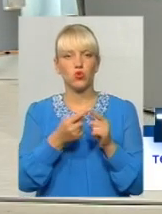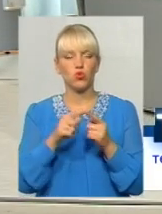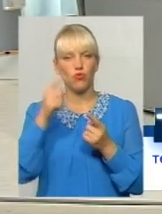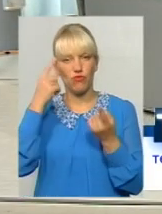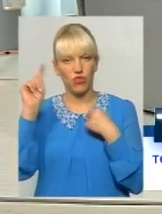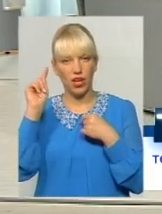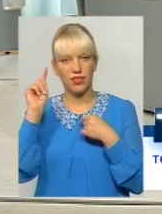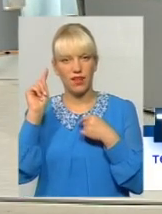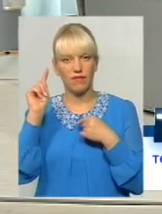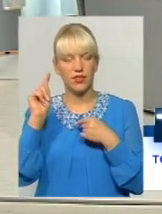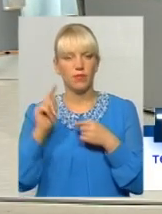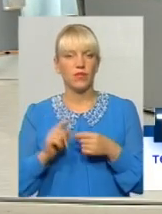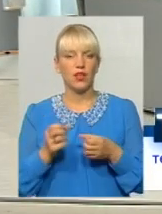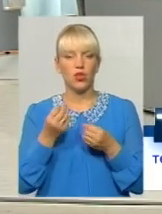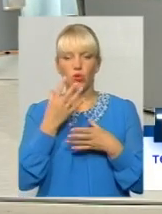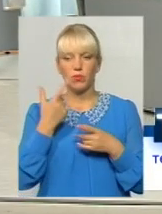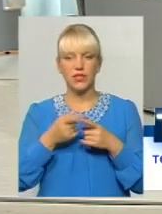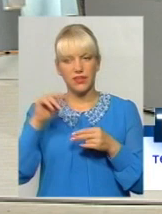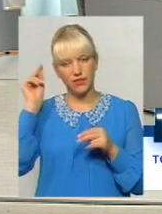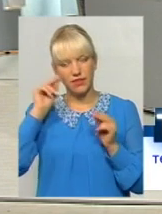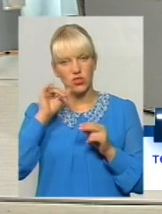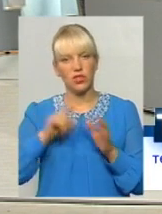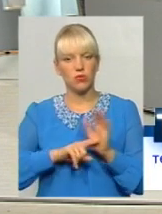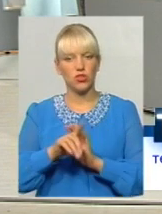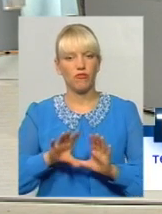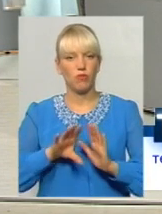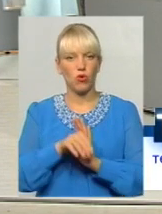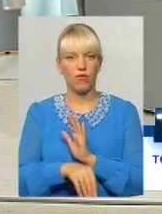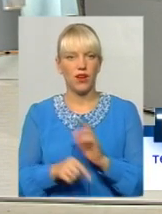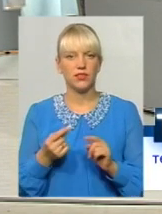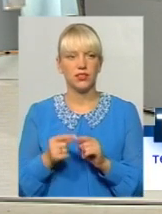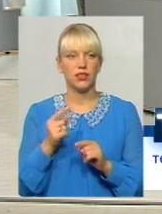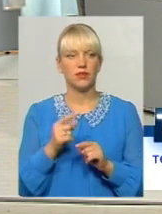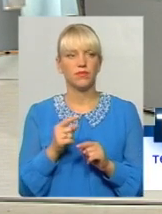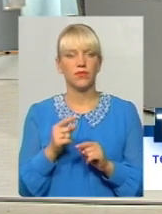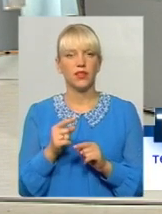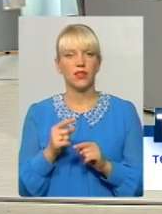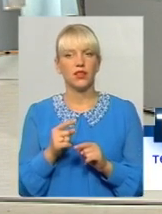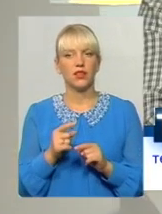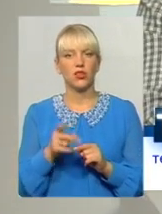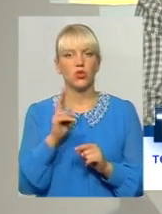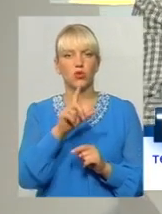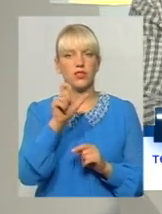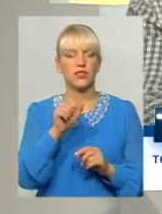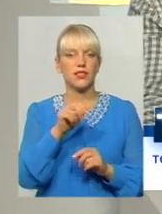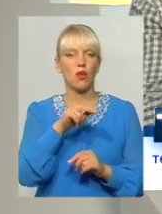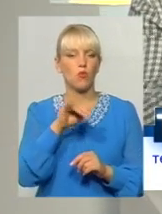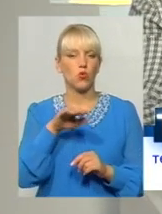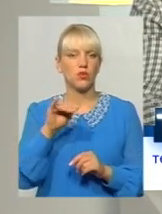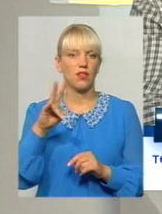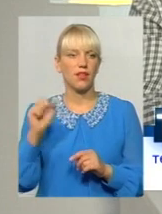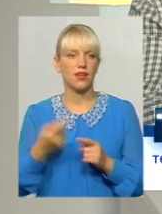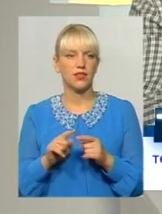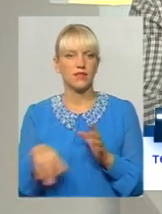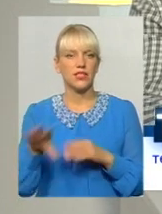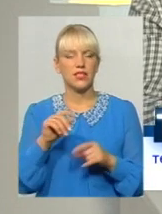вигадав, просто добрі юристи вивчили цю схему і почали запровадити там один з кумів Путіна. Так? Ось. І це якраз зараз це